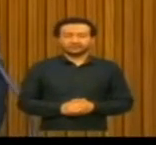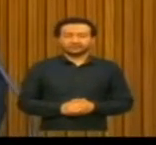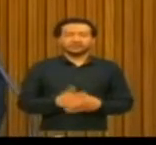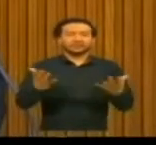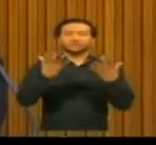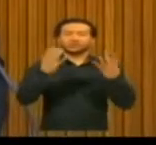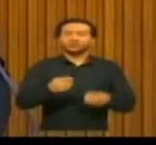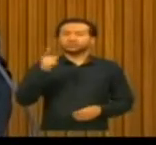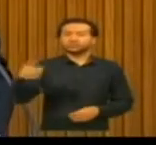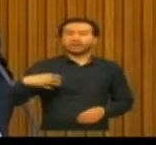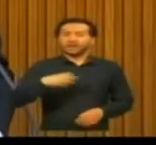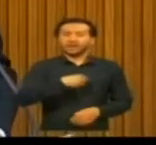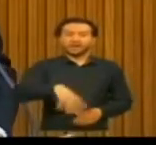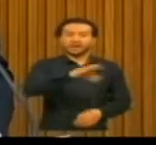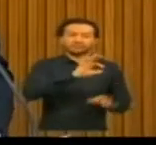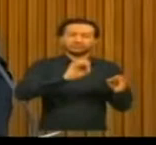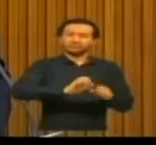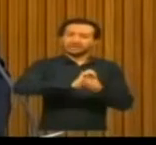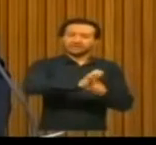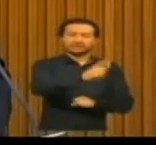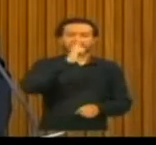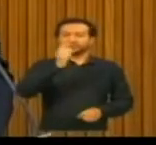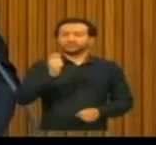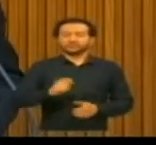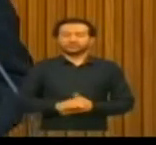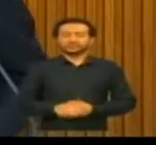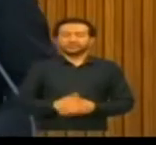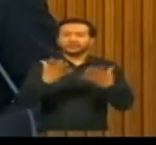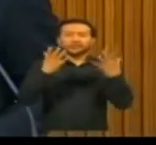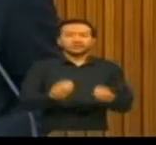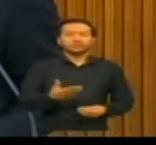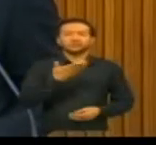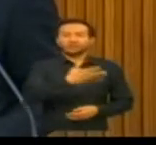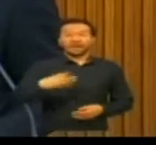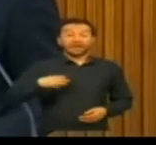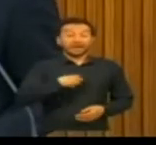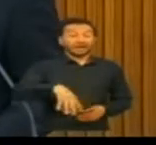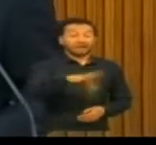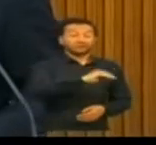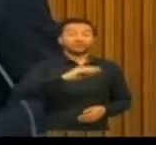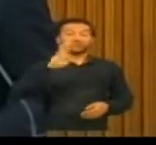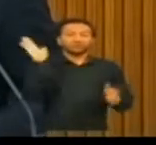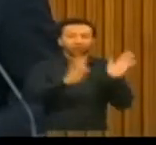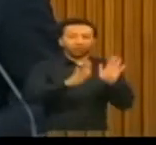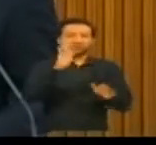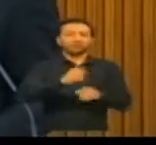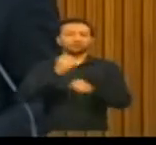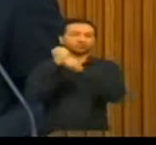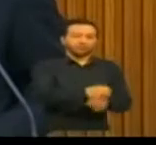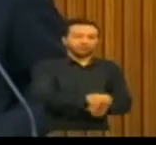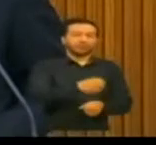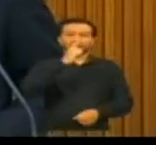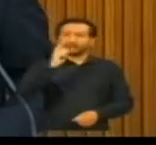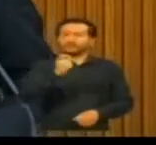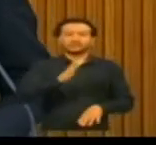Nasıl oluyor da bu annelere her türlü baskıyı kuruyorsunuz? Nasıl oluyor da bu anneleri dövmek için eliniz copla havaya